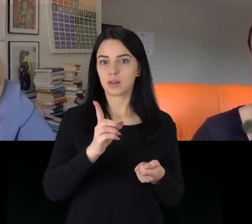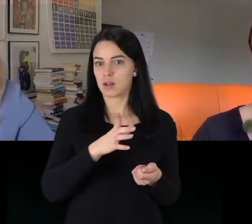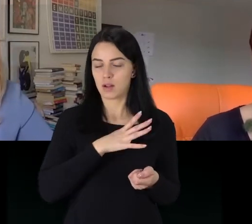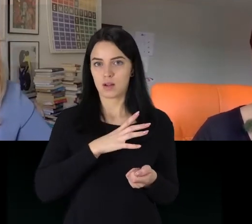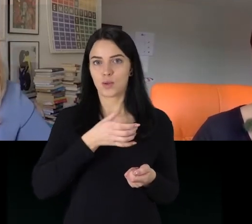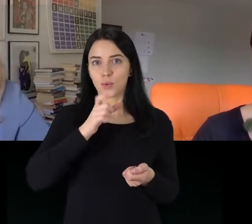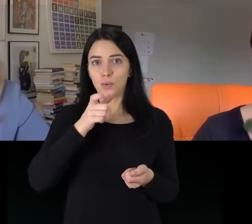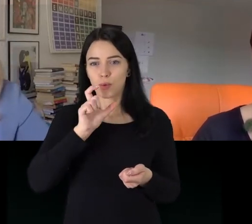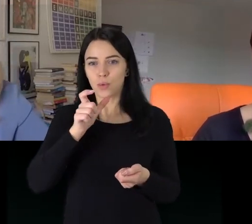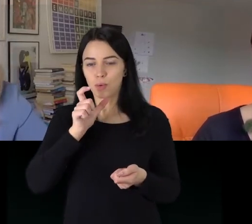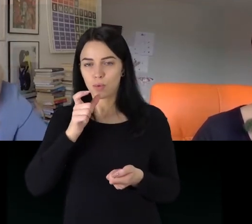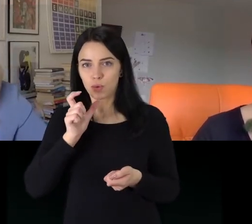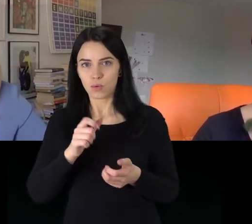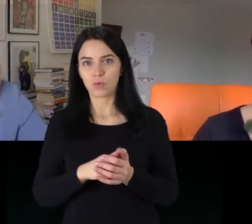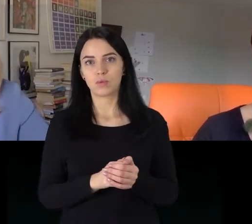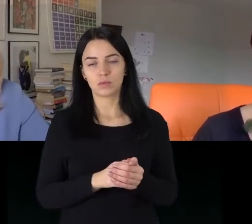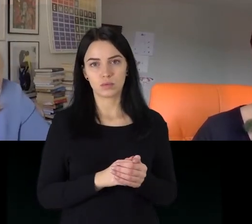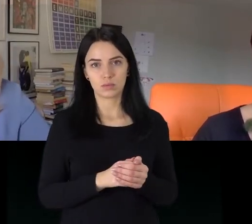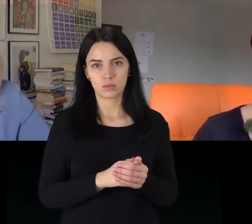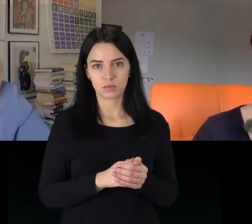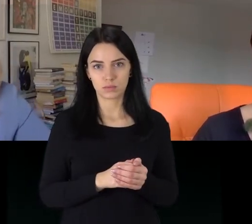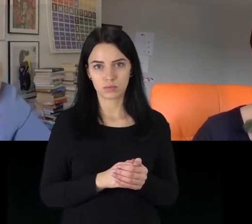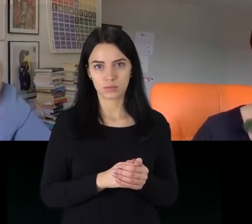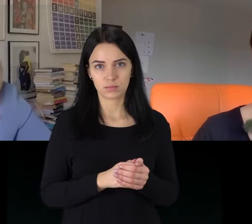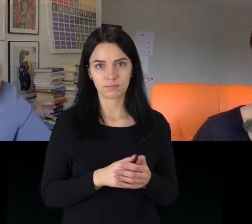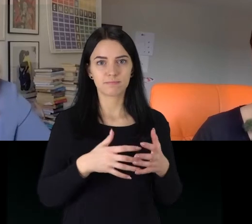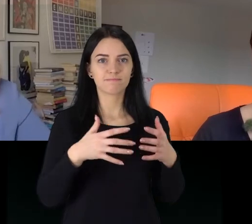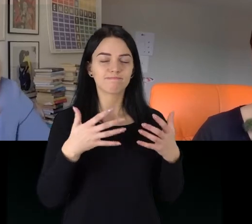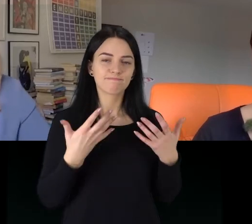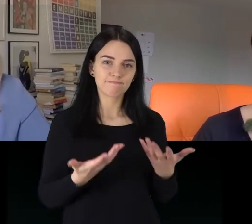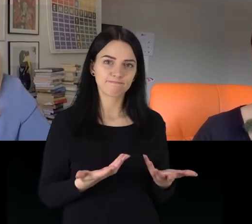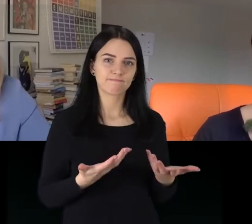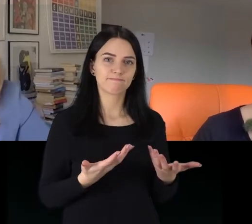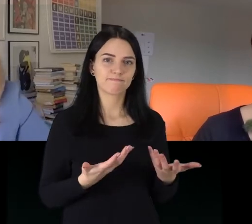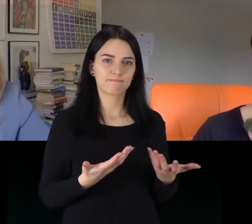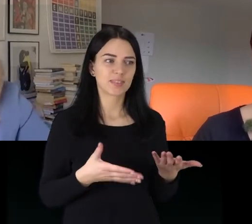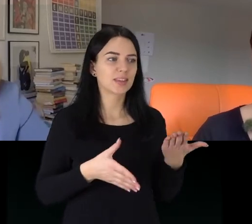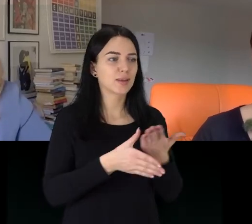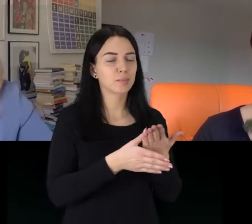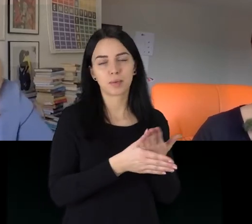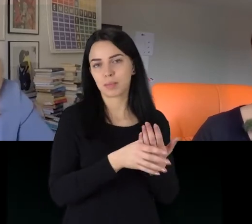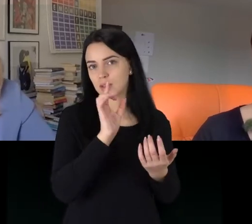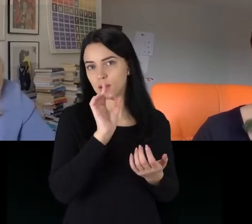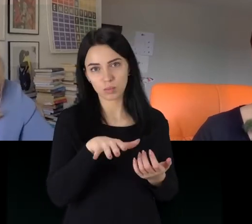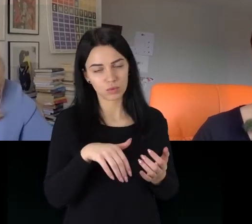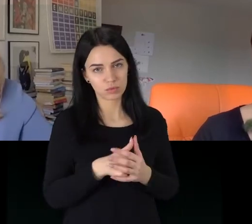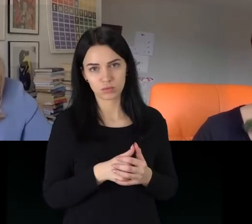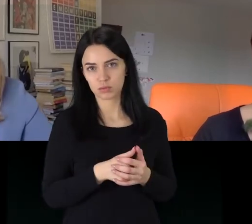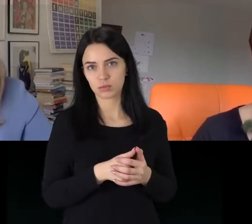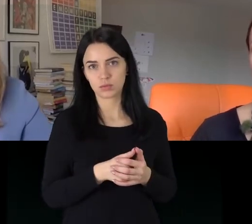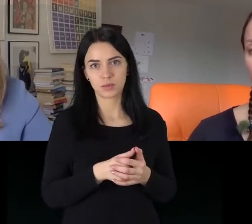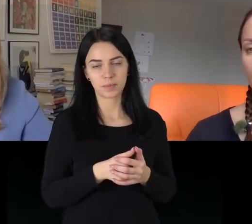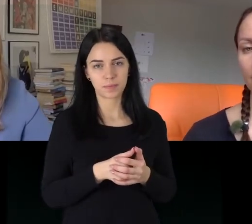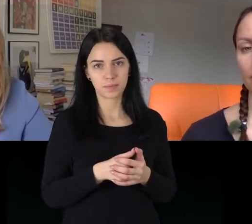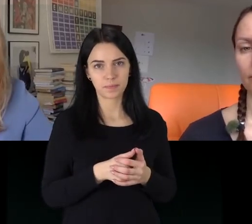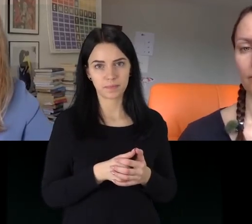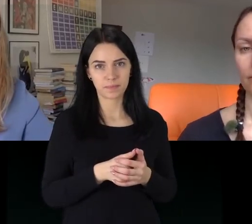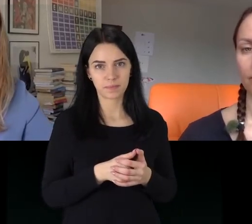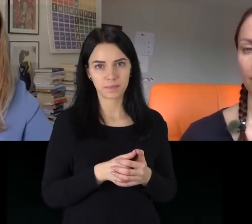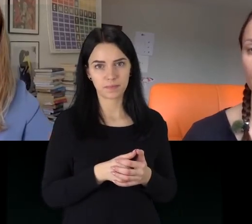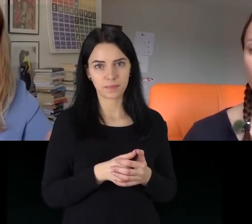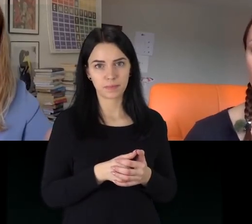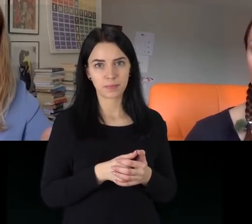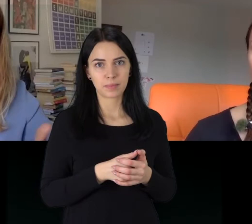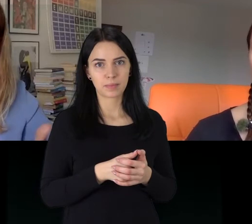man bado, tai žinot, savotiškai taip, nu, tai nepadeda tiesiog. Mm-hmm. Ir mes, kaip sakom, tu ateik